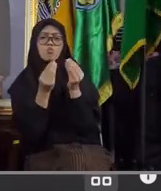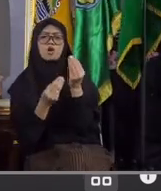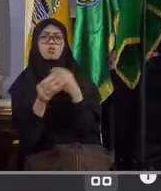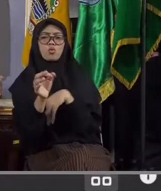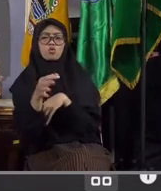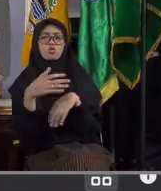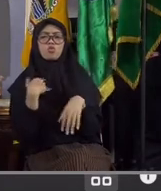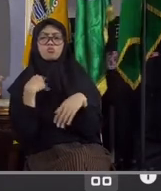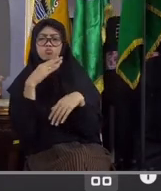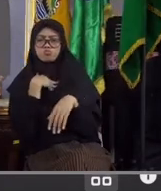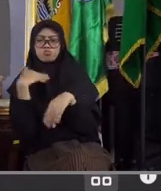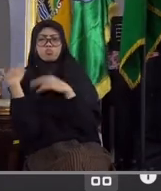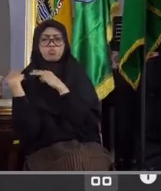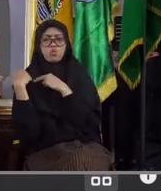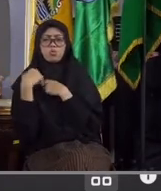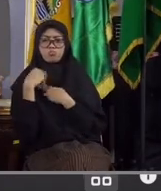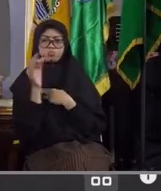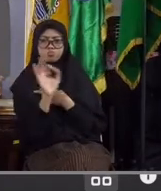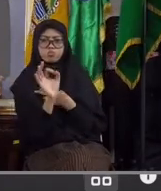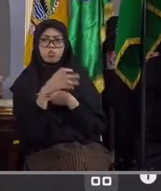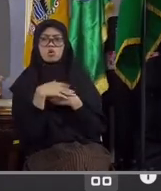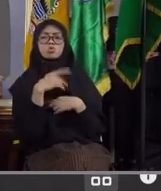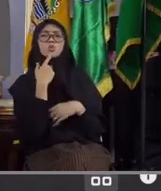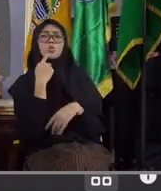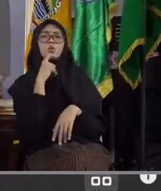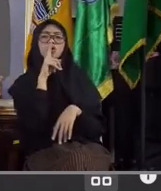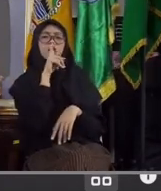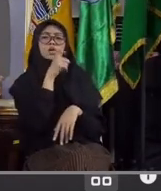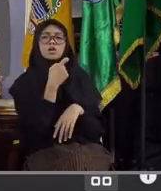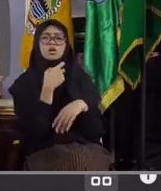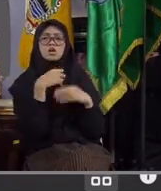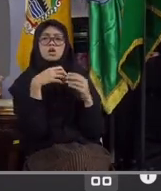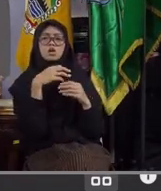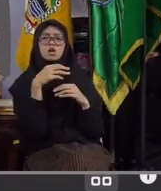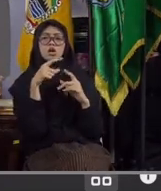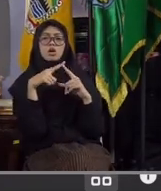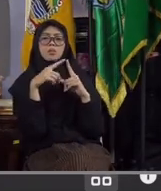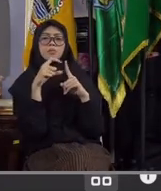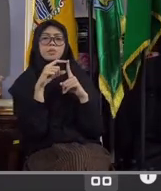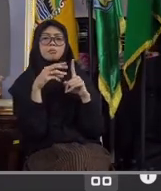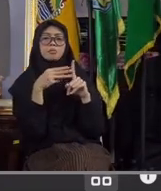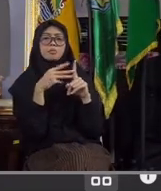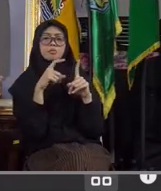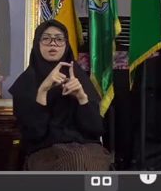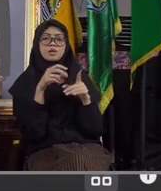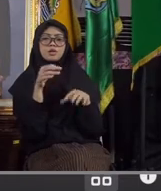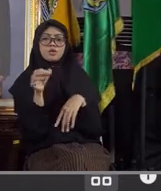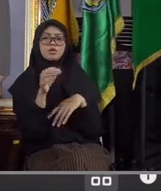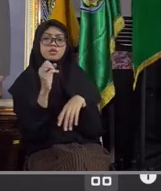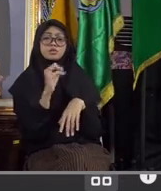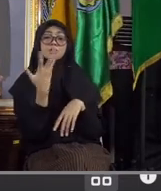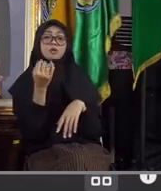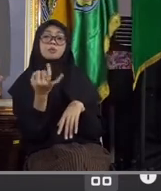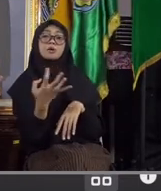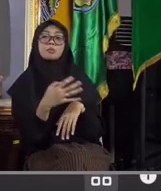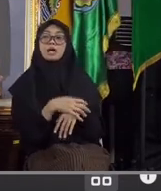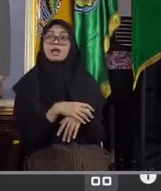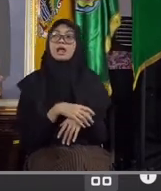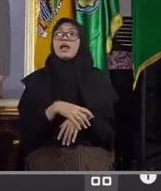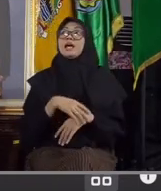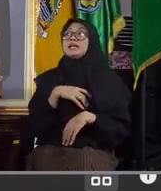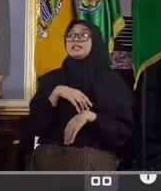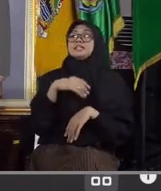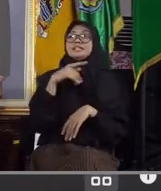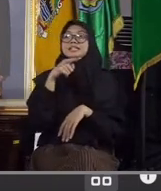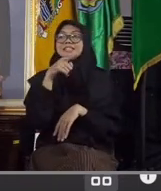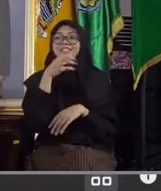coba APBD Kota Semarang berapa? Angel iki. Cilaka ya angel ta iki